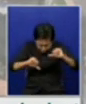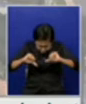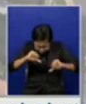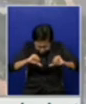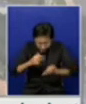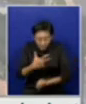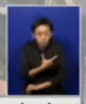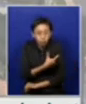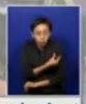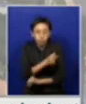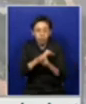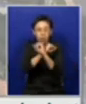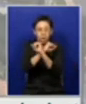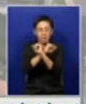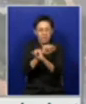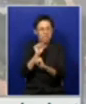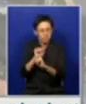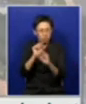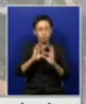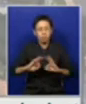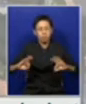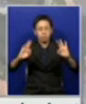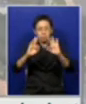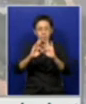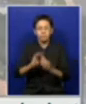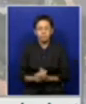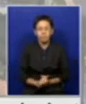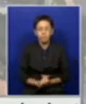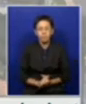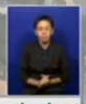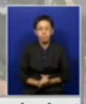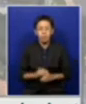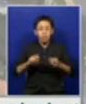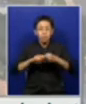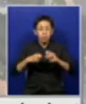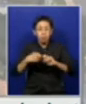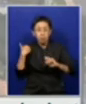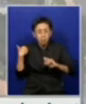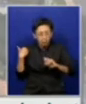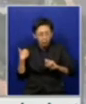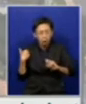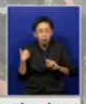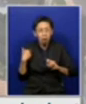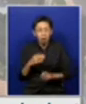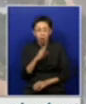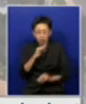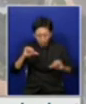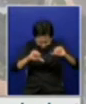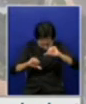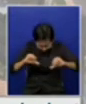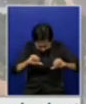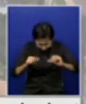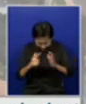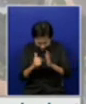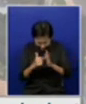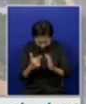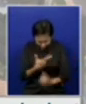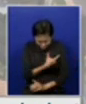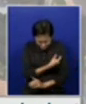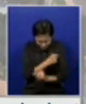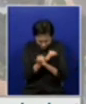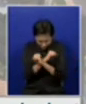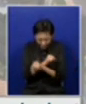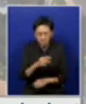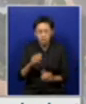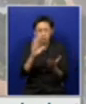างวัคซีนมีความสำคัญนะครับช่วงที่มีปัญหาเนี่ยถามว่าวัคซีนเกิดขึ้นมาแล้วเนี่ยผลิตขึ้นมาแล้วเนี่ยประเทศต่างๆก็ต้องการหม